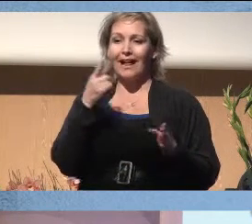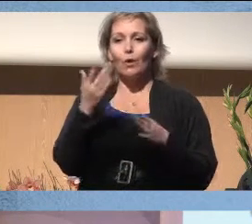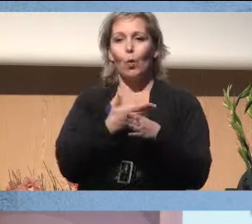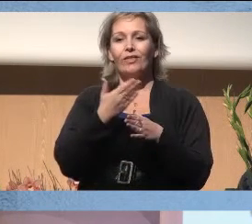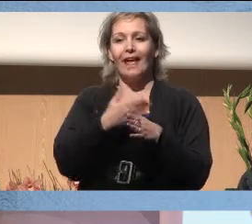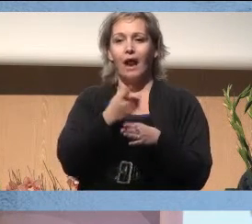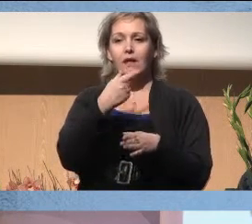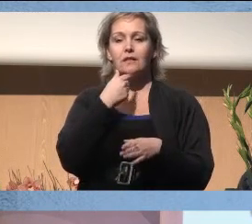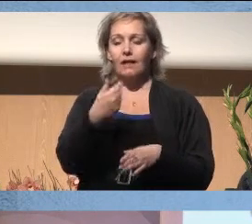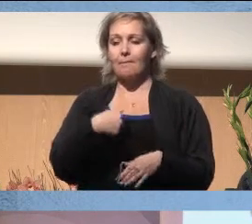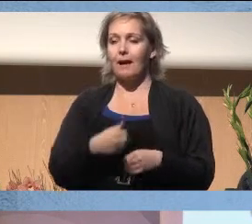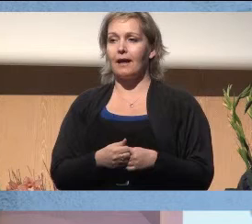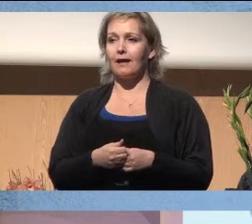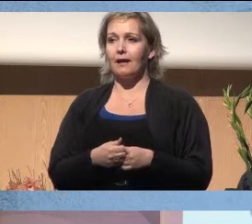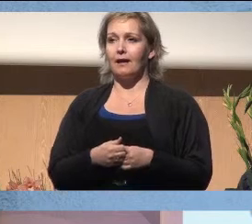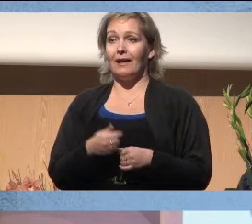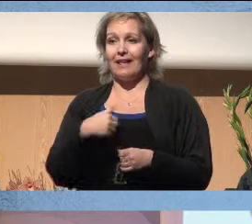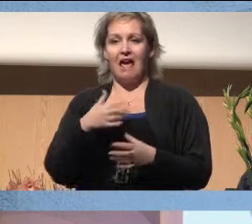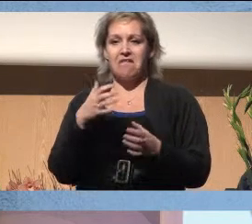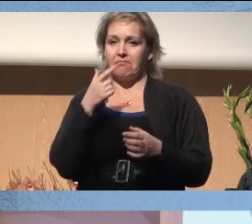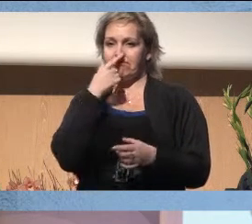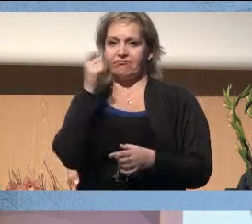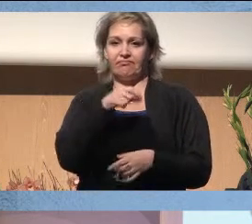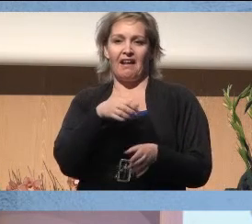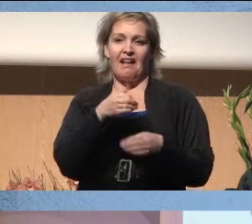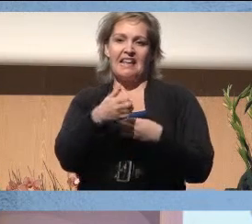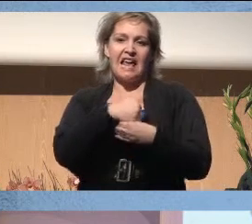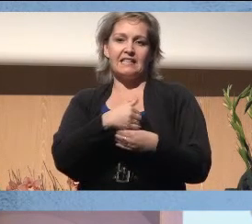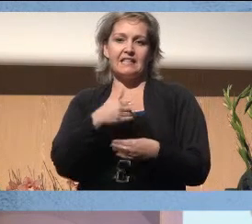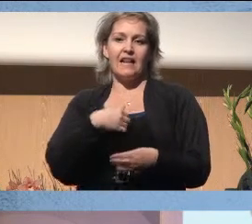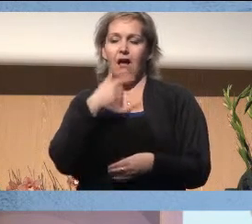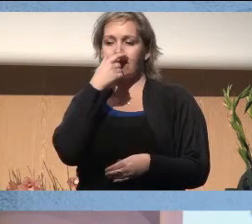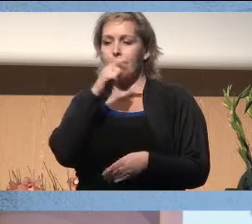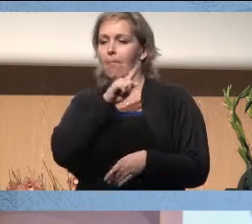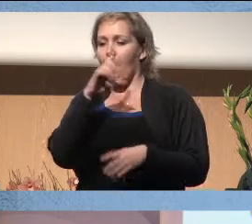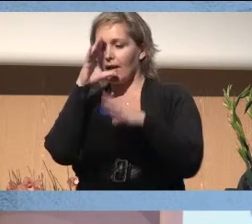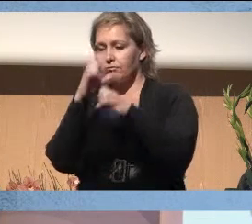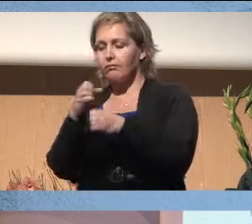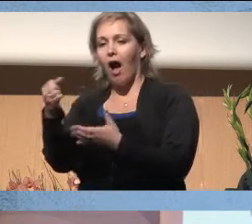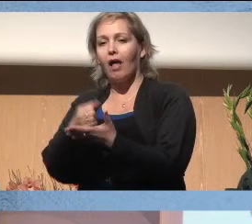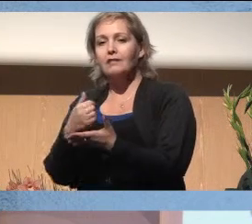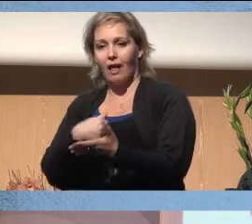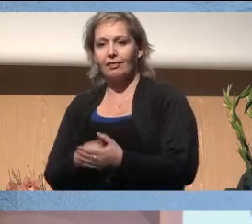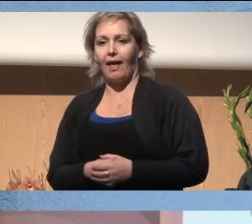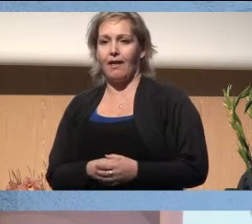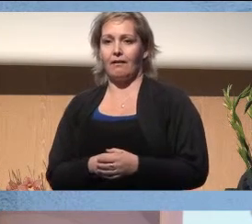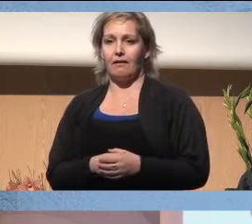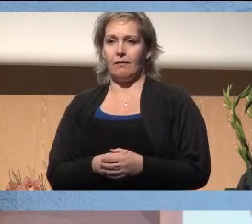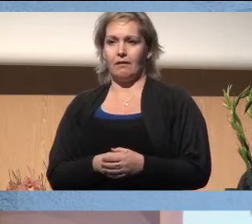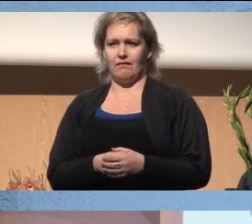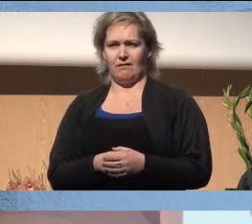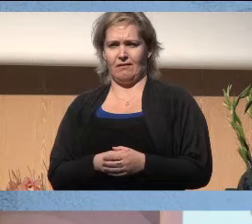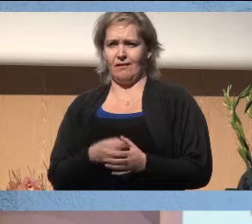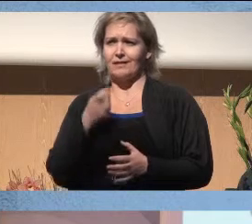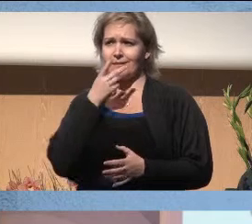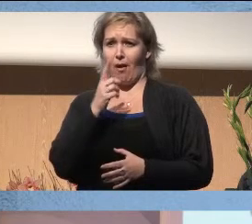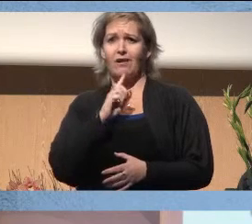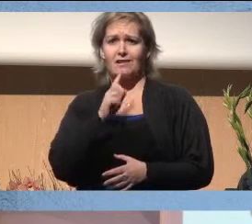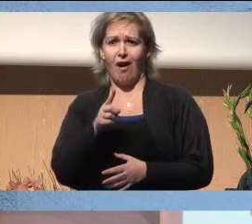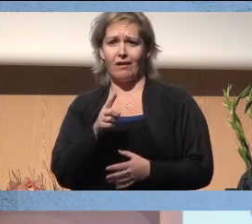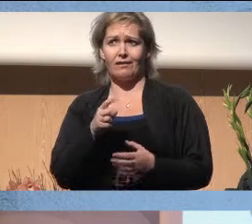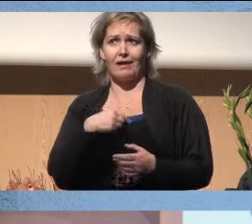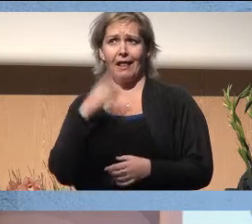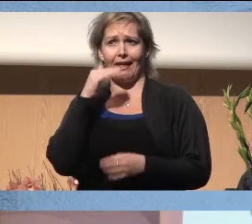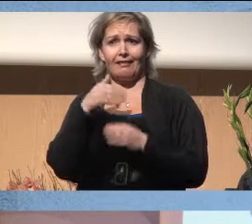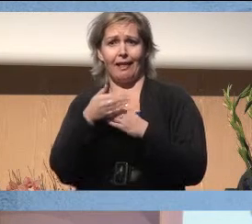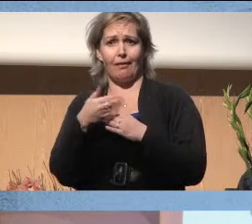som sa til meg at jeg interesserer meg ikke for gjestene, jeg interesserer meg kun for de ansatte. Ganske smart sagt når jeg fikk tenkt